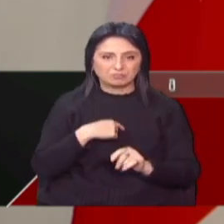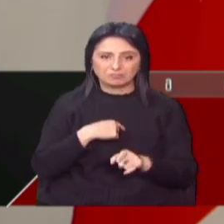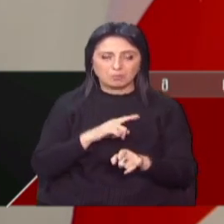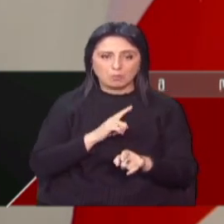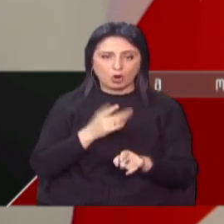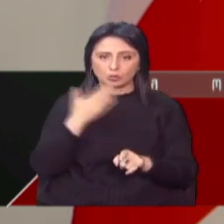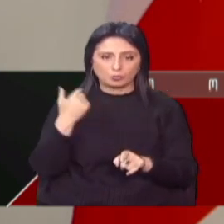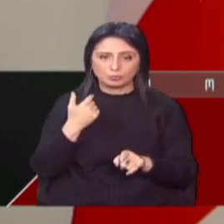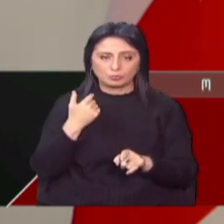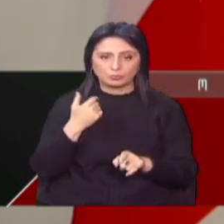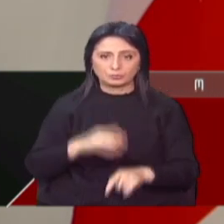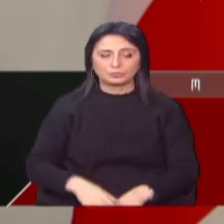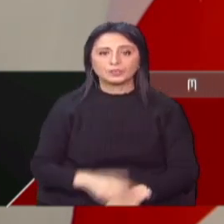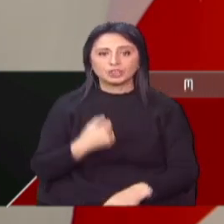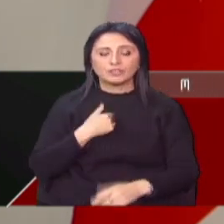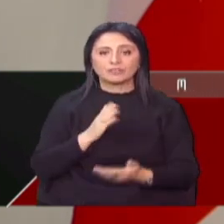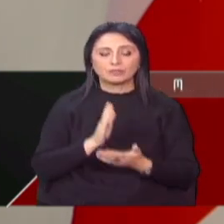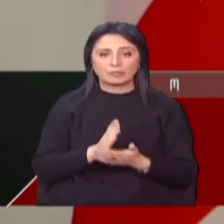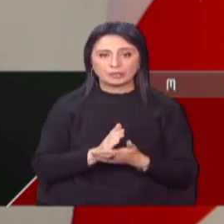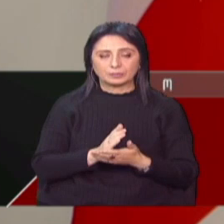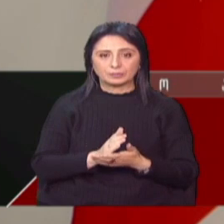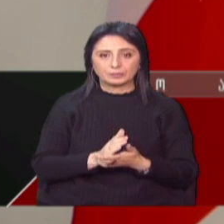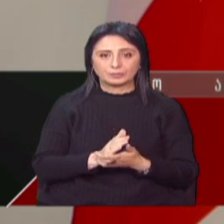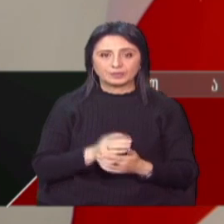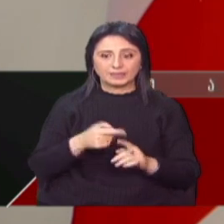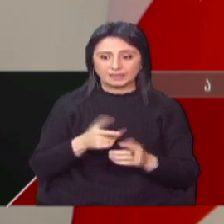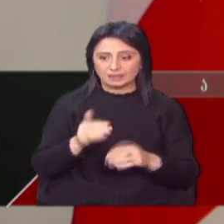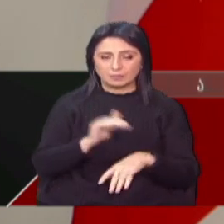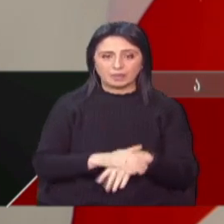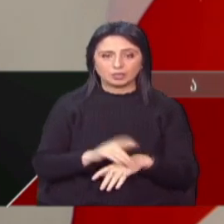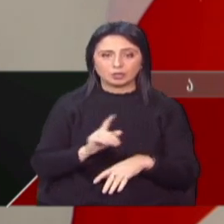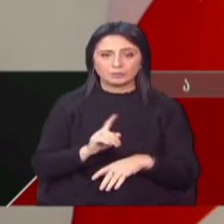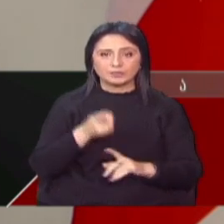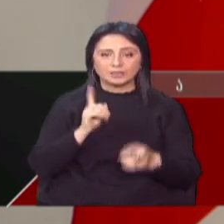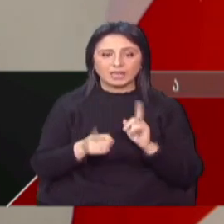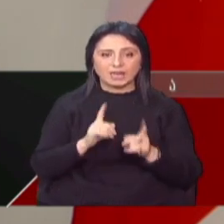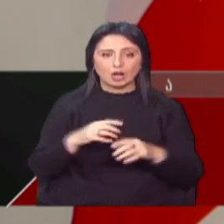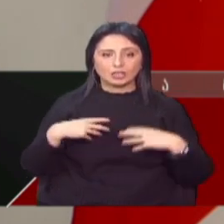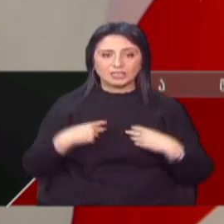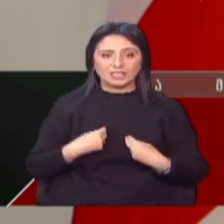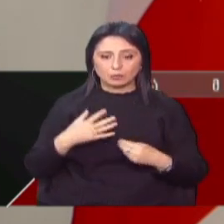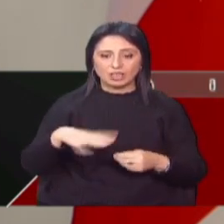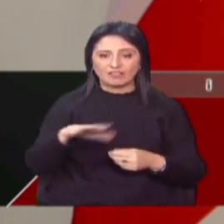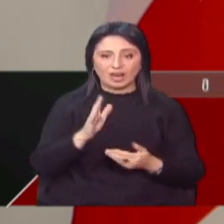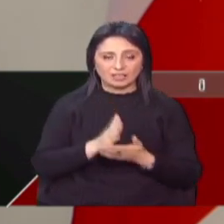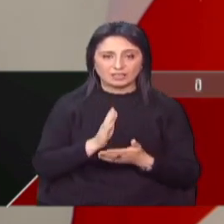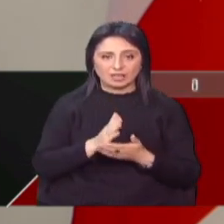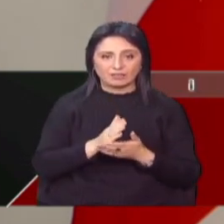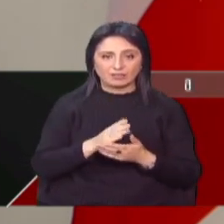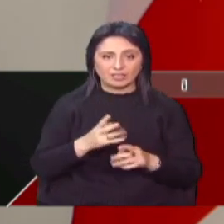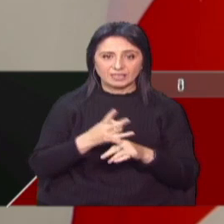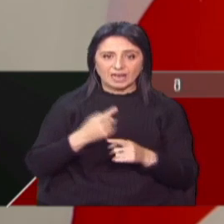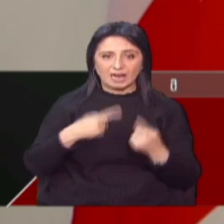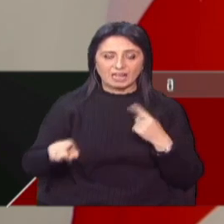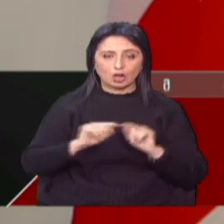ამის მოლოდინი არ გვაქვს. ჩვენ გვაქვს ის მოცემულობა, რომ რეალურად სამწუხაროდ ქვეყანას ყავს